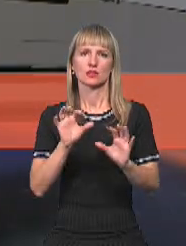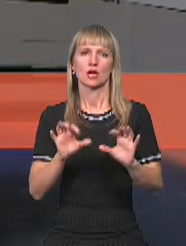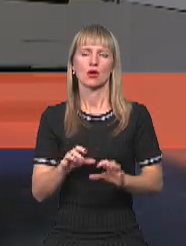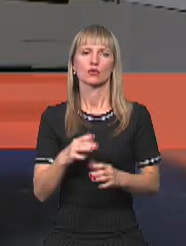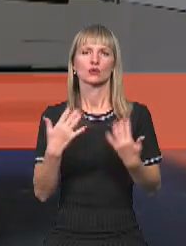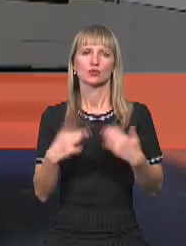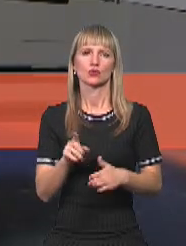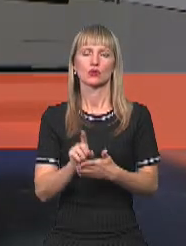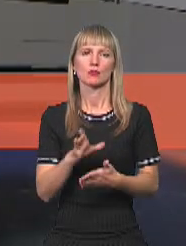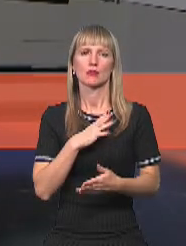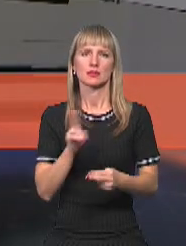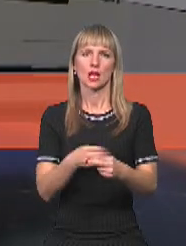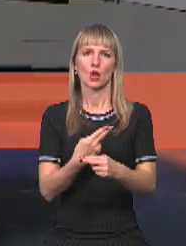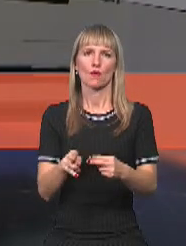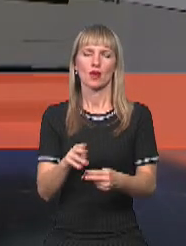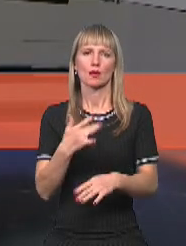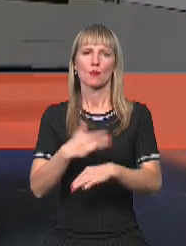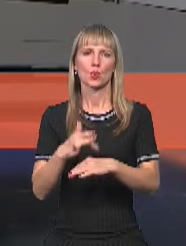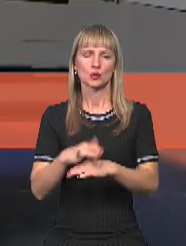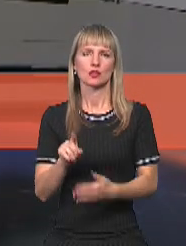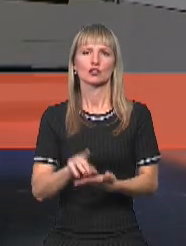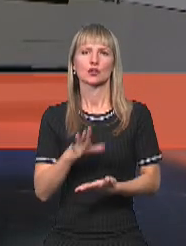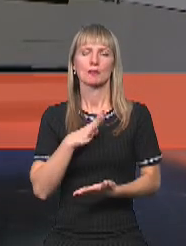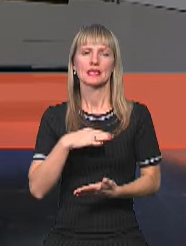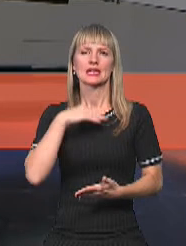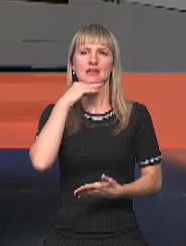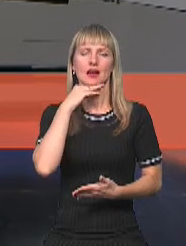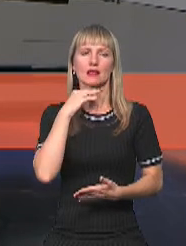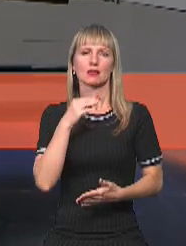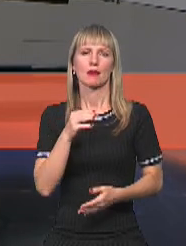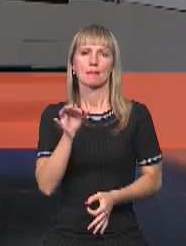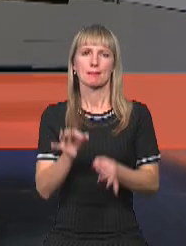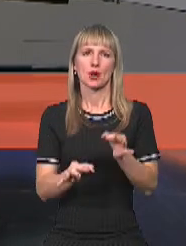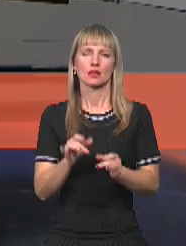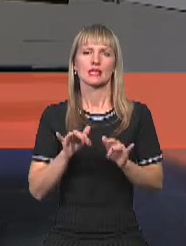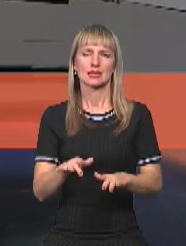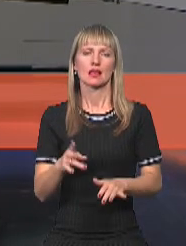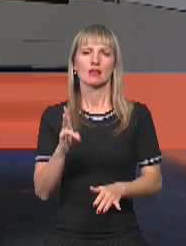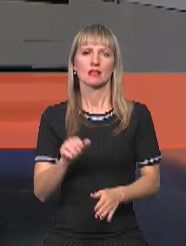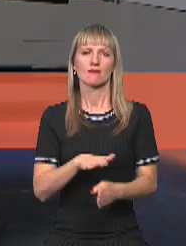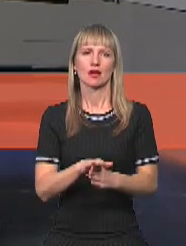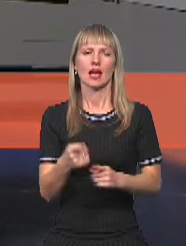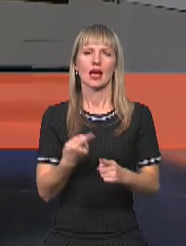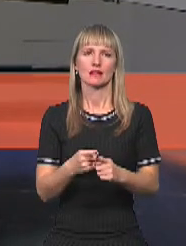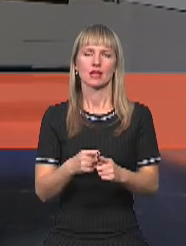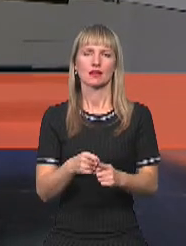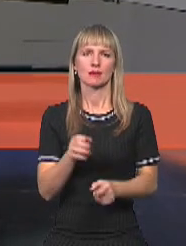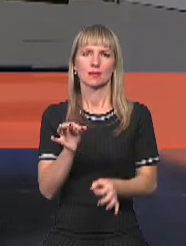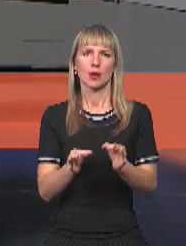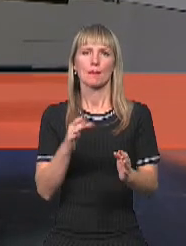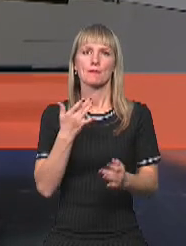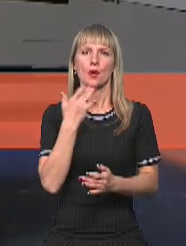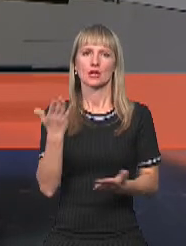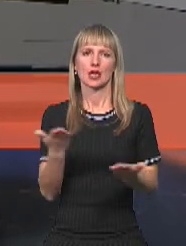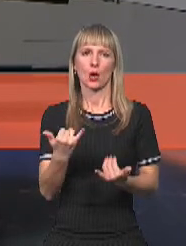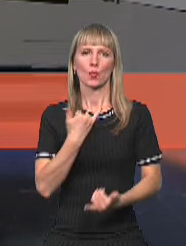бути сортування сміття, вже має бути достатньо екологічних дій на виконання тієї кліматичної політики, яка вже у